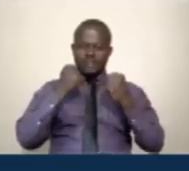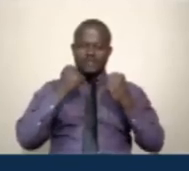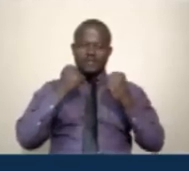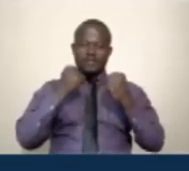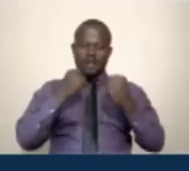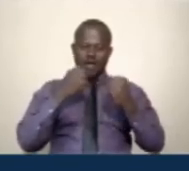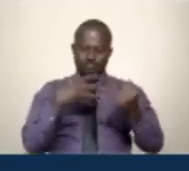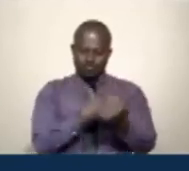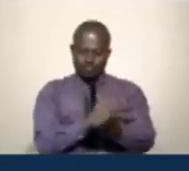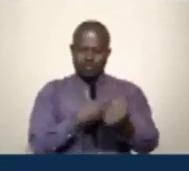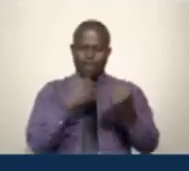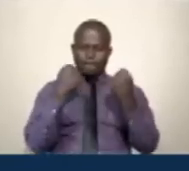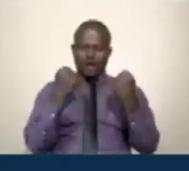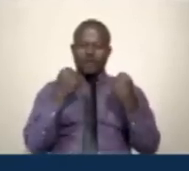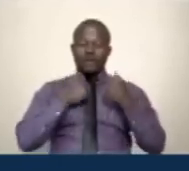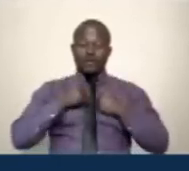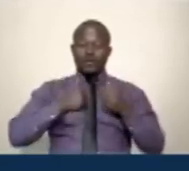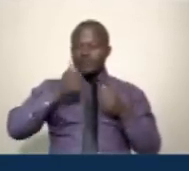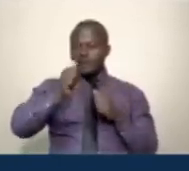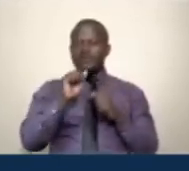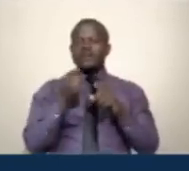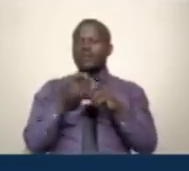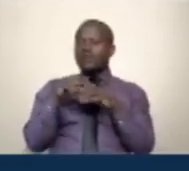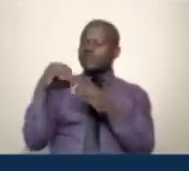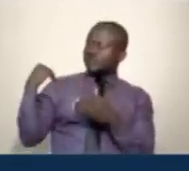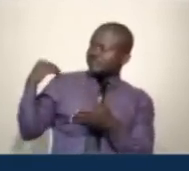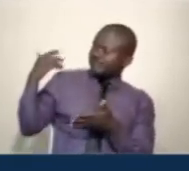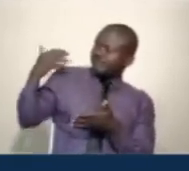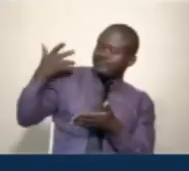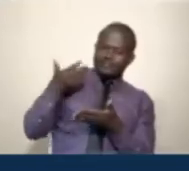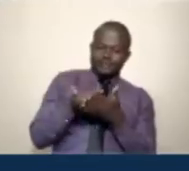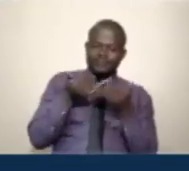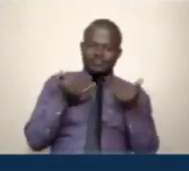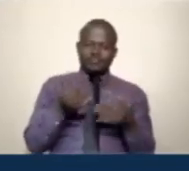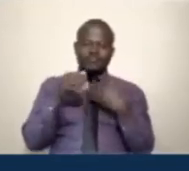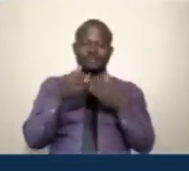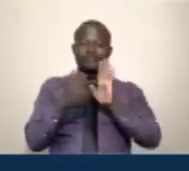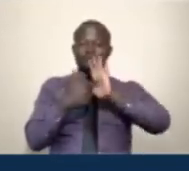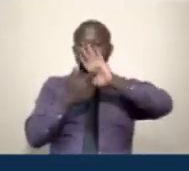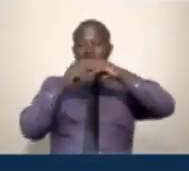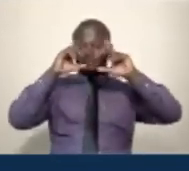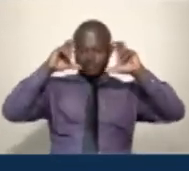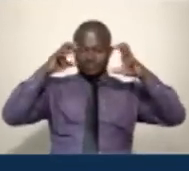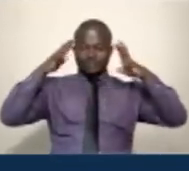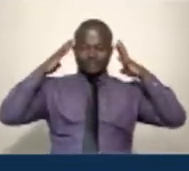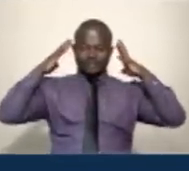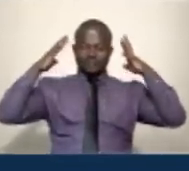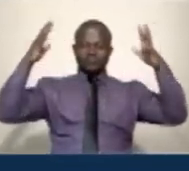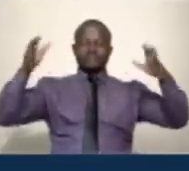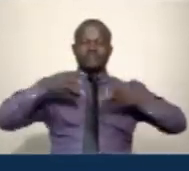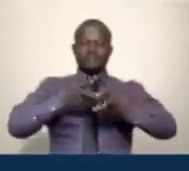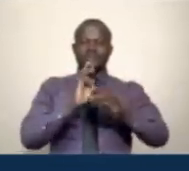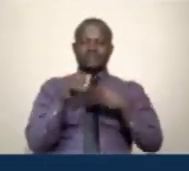ubudahangarwa bw'u Rwanda, mbese imbaraga zarwo aho rwavuye naho rugeze, ariko nkabyerekana mu ishusho nini cyane ku